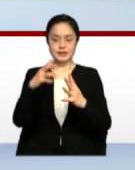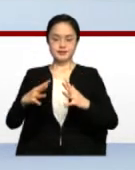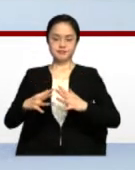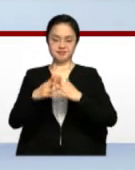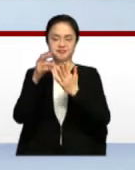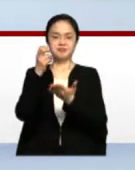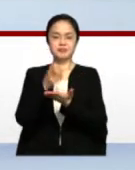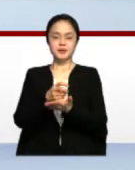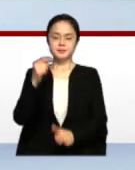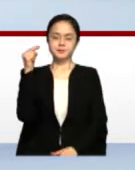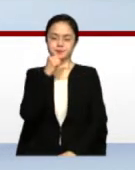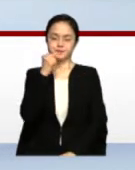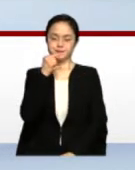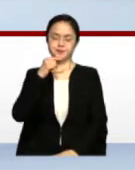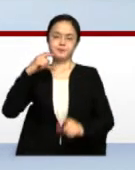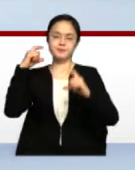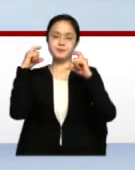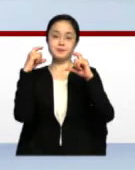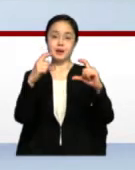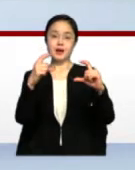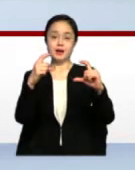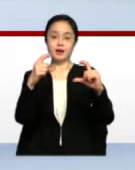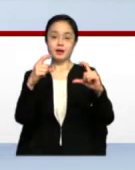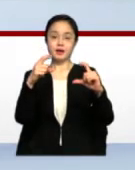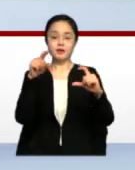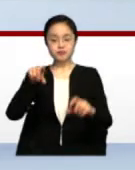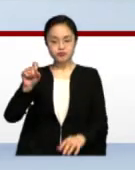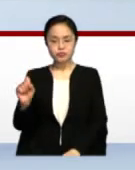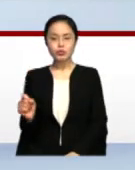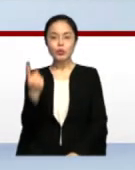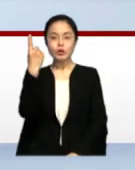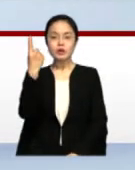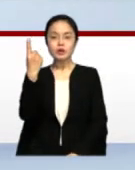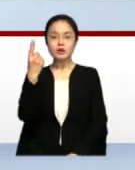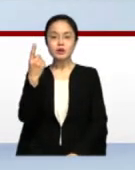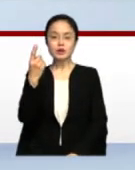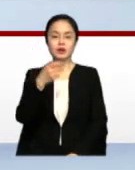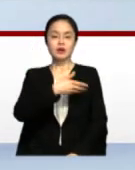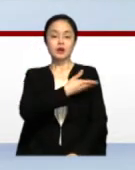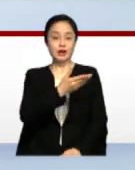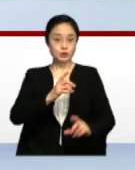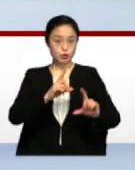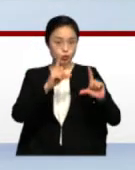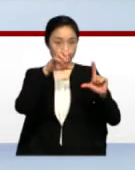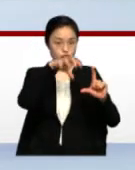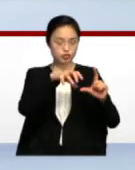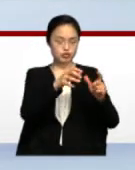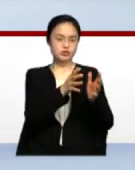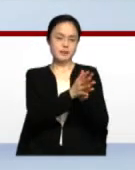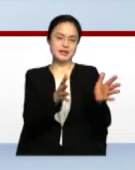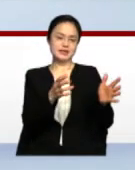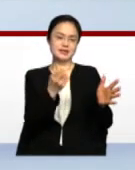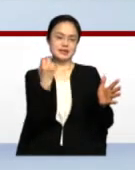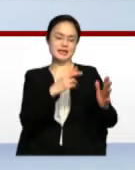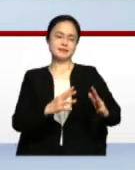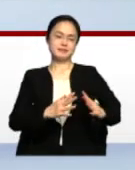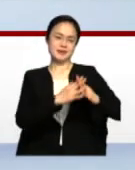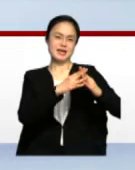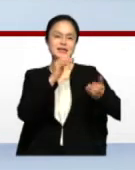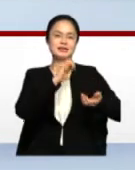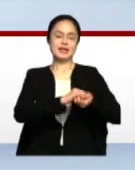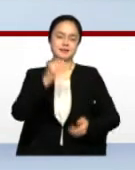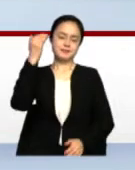정책 을 발표했는데요 재건축을 목전에 두었던 아파트 주민들은 화가 단단히 났습니다 구청과 지역구